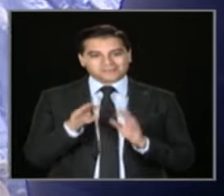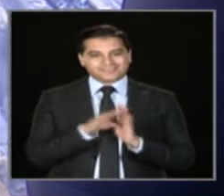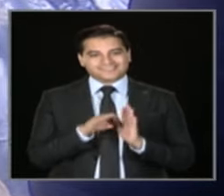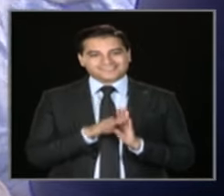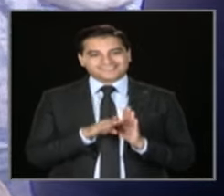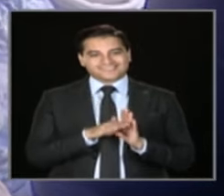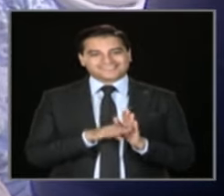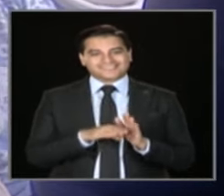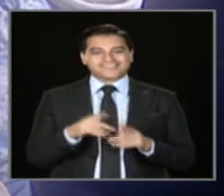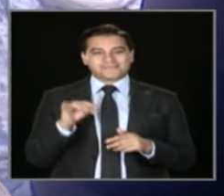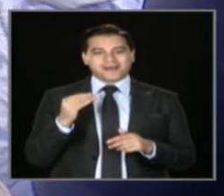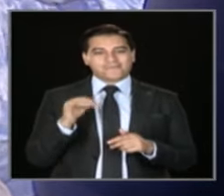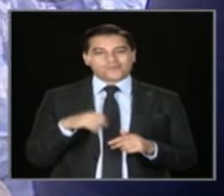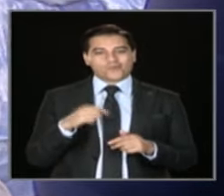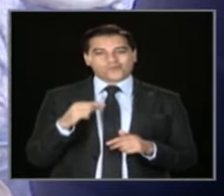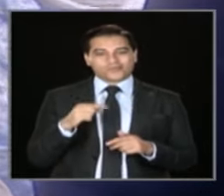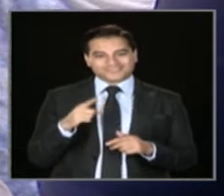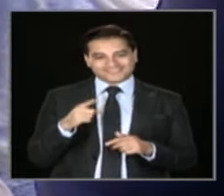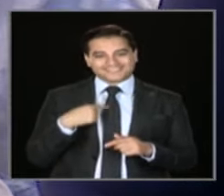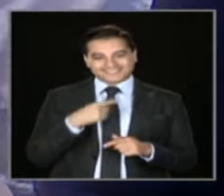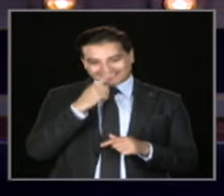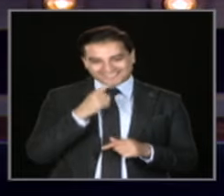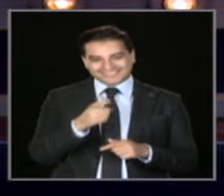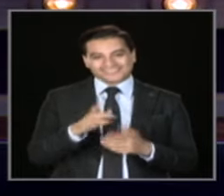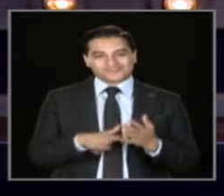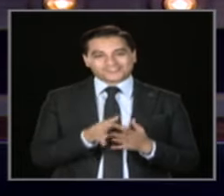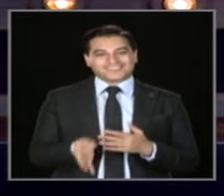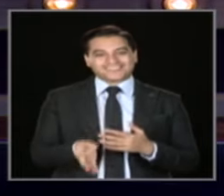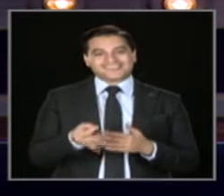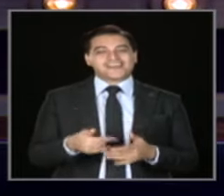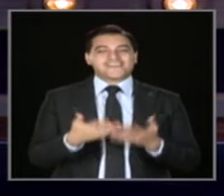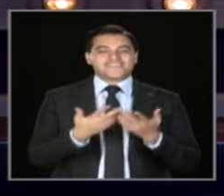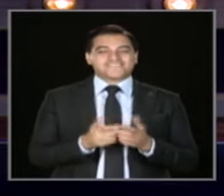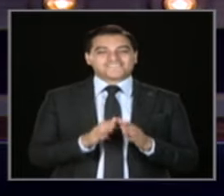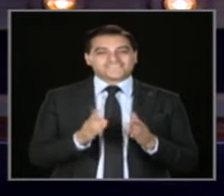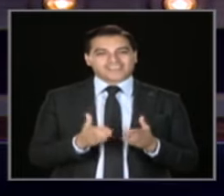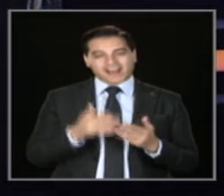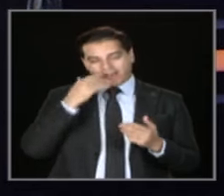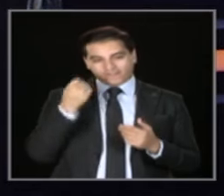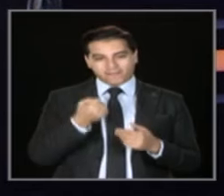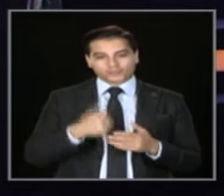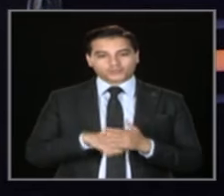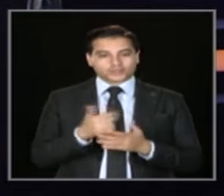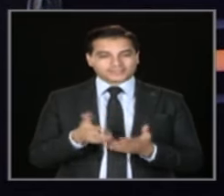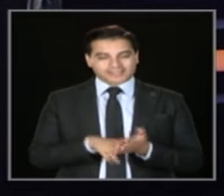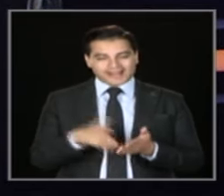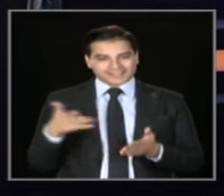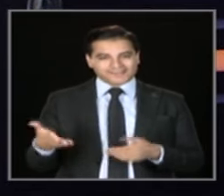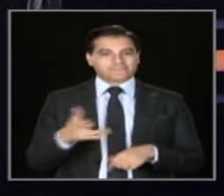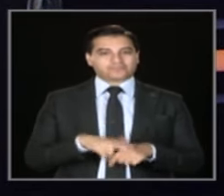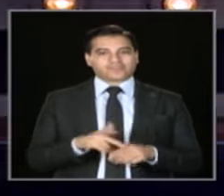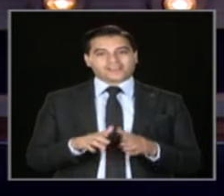شفت محمود سمير ب دبسك على الهوا فريق الكرنك ال مروك الثلاث نقاط يبارك في